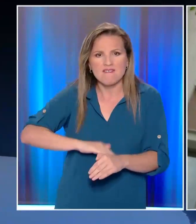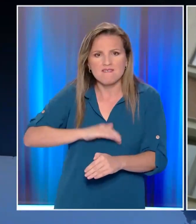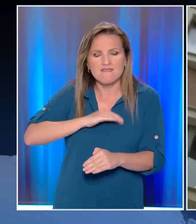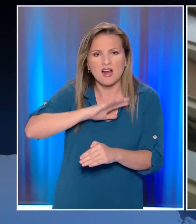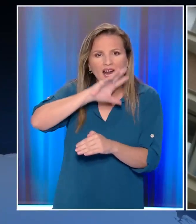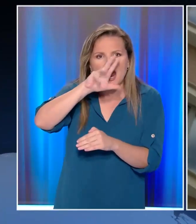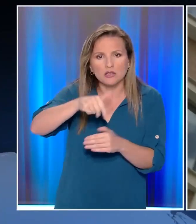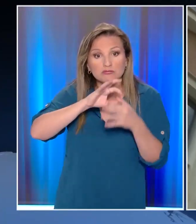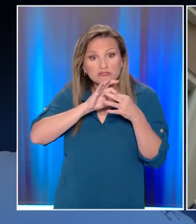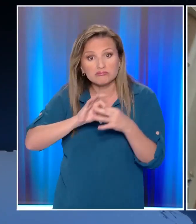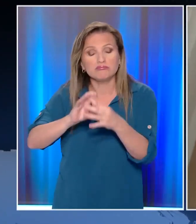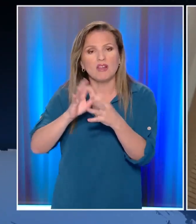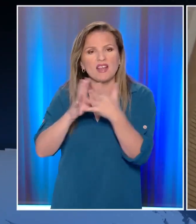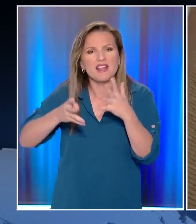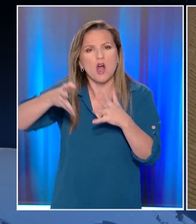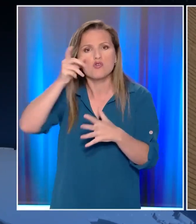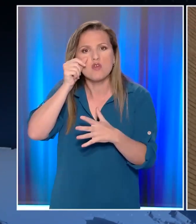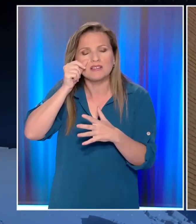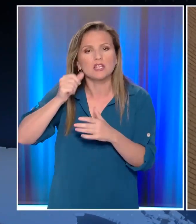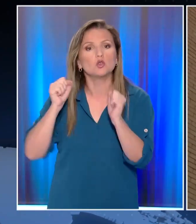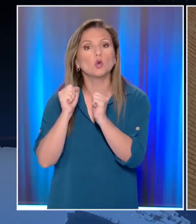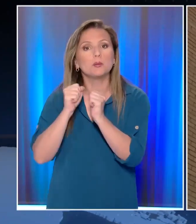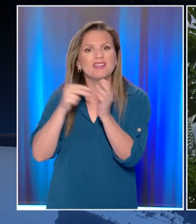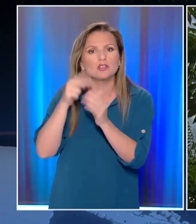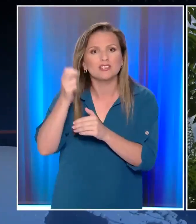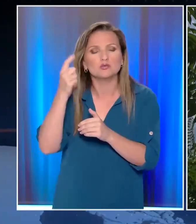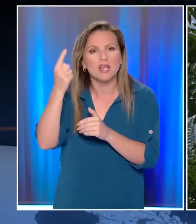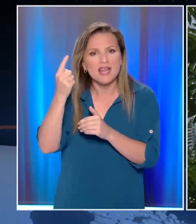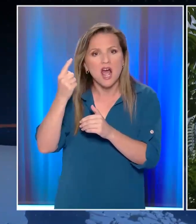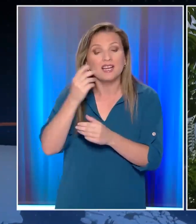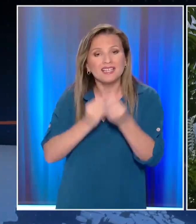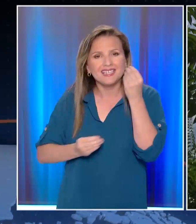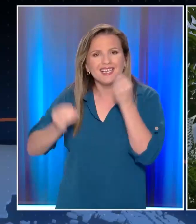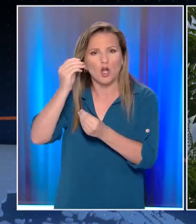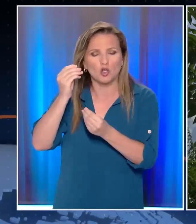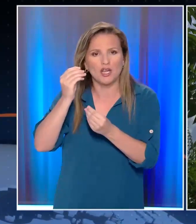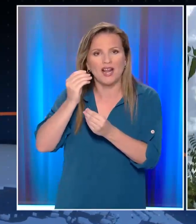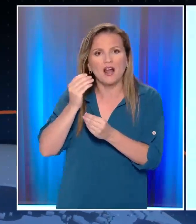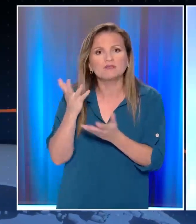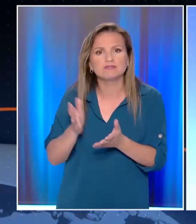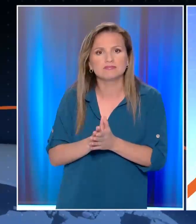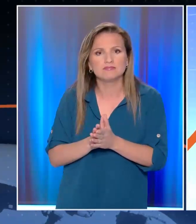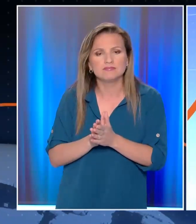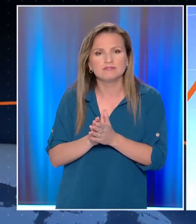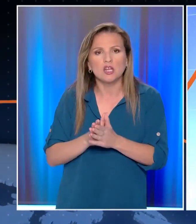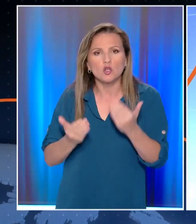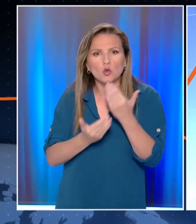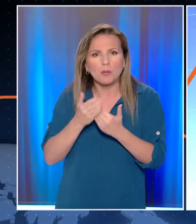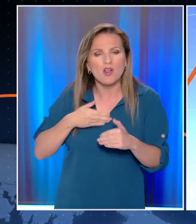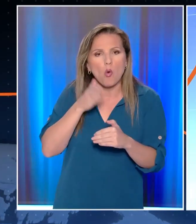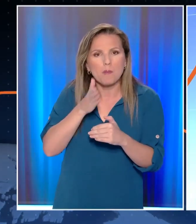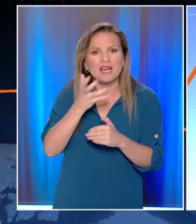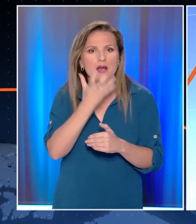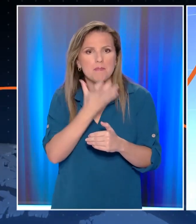δεν σταματούσε. Σύμφωνα με τον 19χρονο, μέχρι που το χειμώνα του 2021 τα πράγματα ξέφυγαν από κάθε έλεγχο. Έτσι, τα πρωινά που πήγαινα